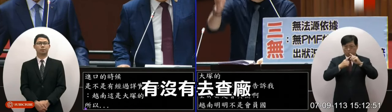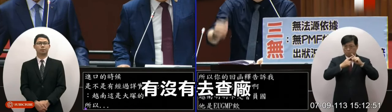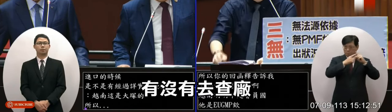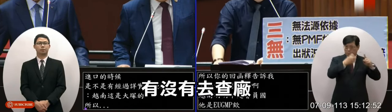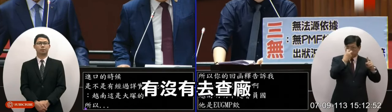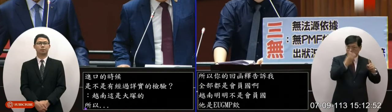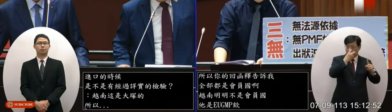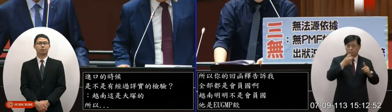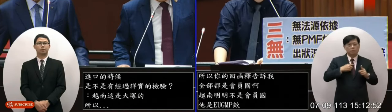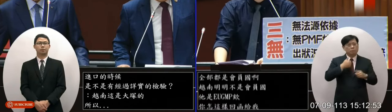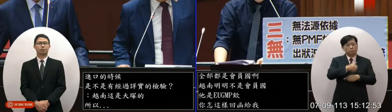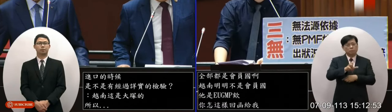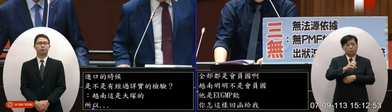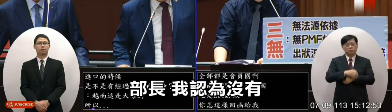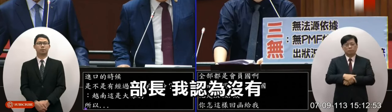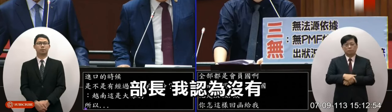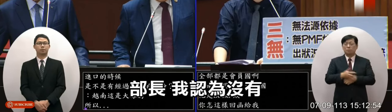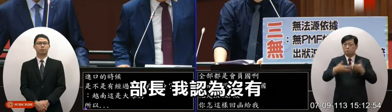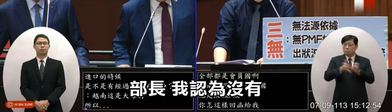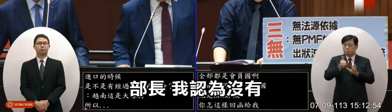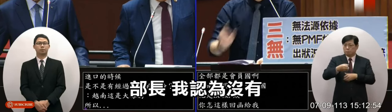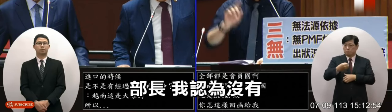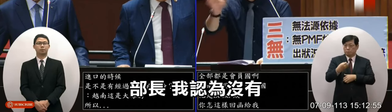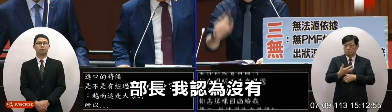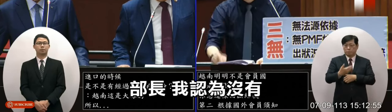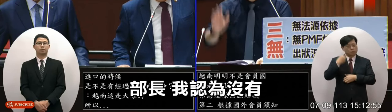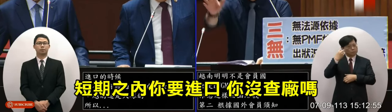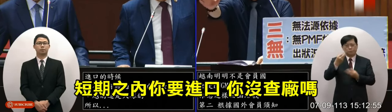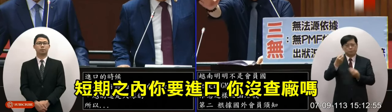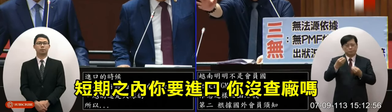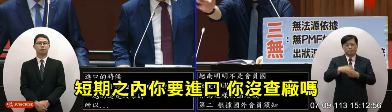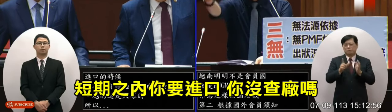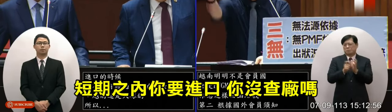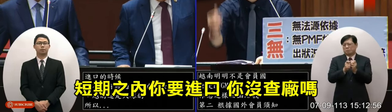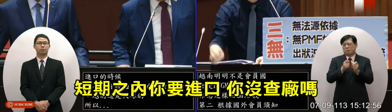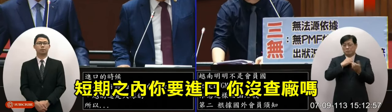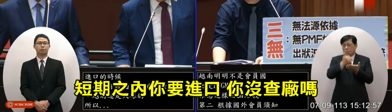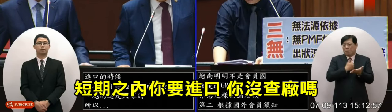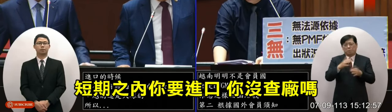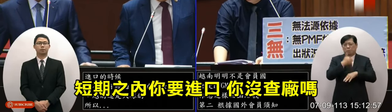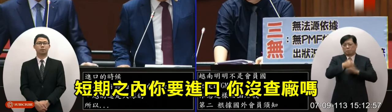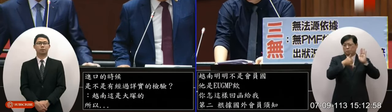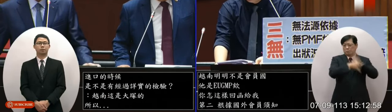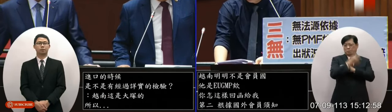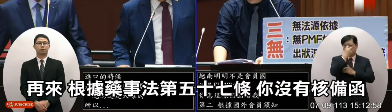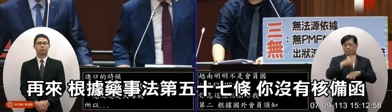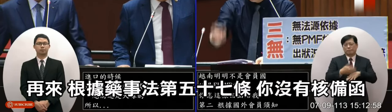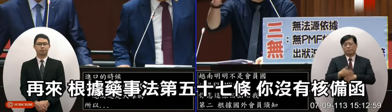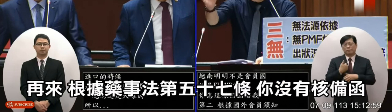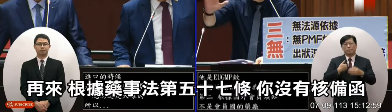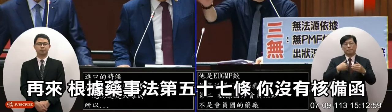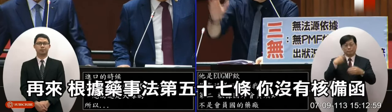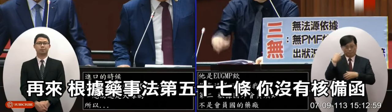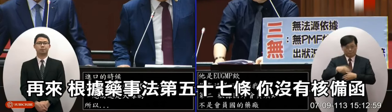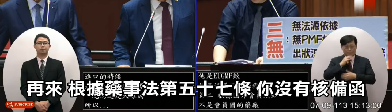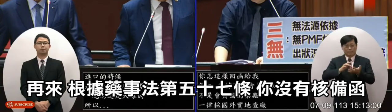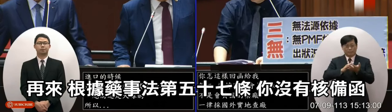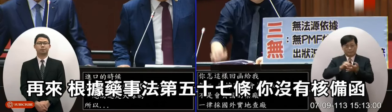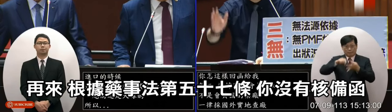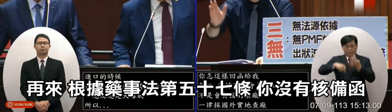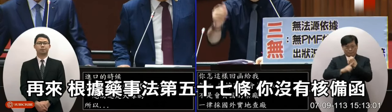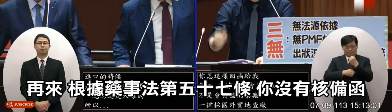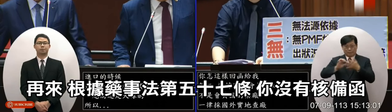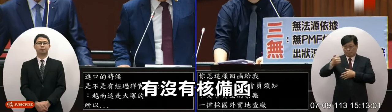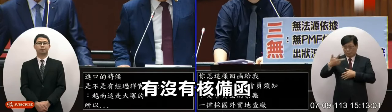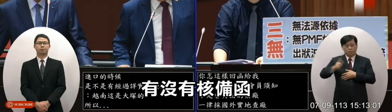有没有去查厂？部长，我认为没有，短期之内你要进口，你没查厂嘛？再来，根据药事法第57条，